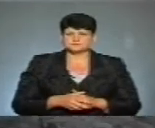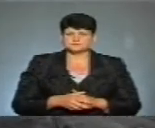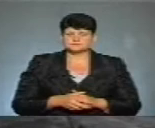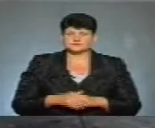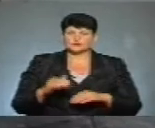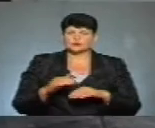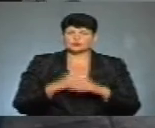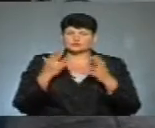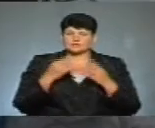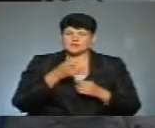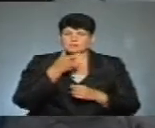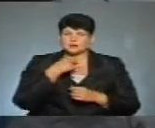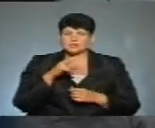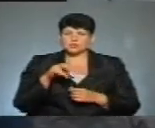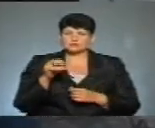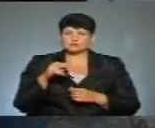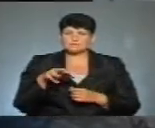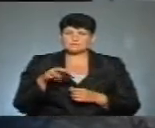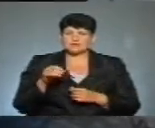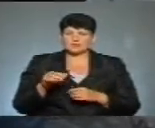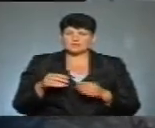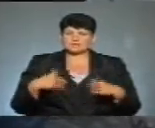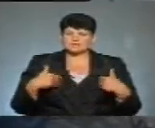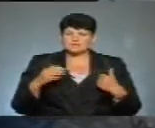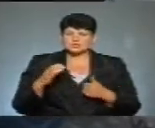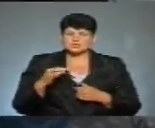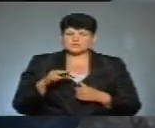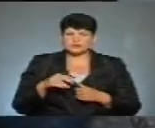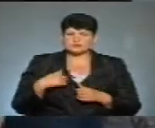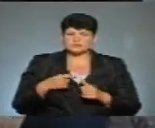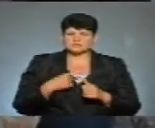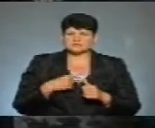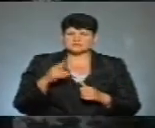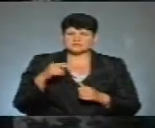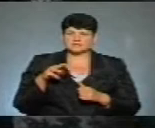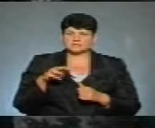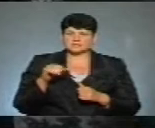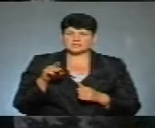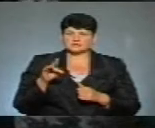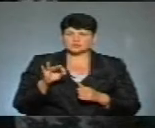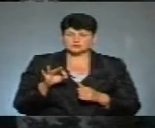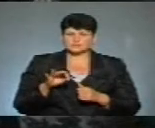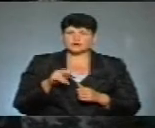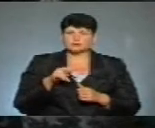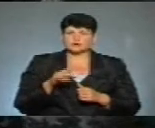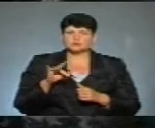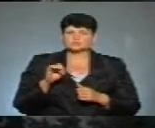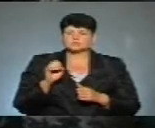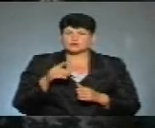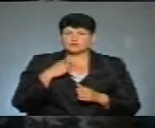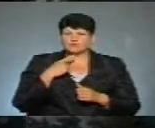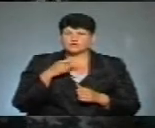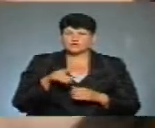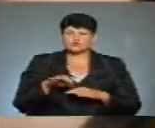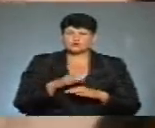Доброго дня, пані Людмила. Доброго дня. Привіт, Софійка. Мене звати Дмитро. Людмила Руснак каже, її чоловік